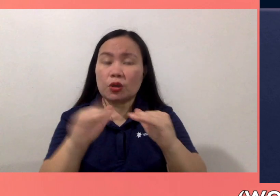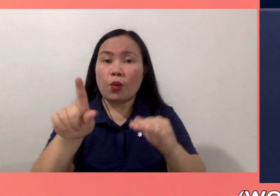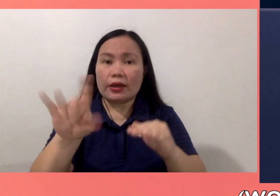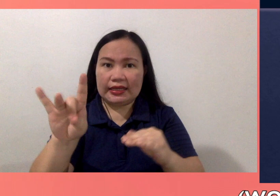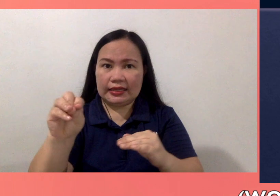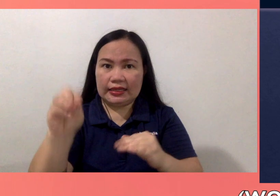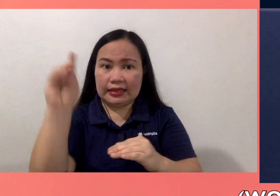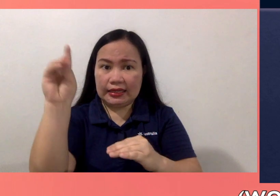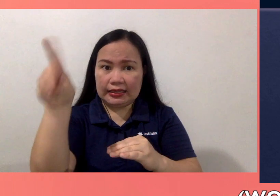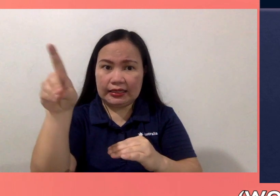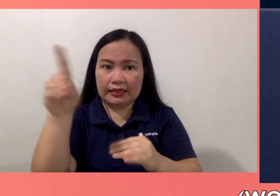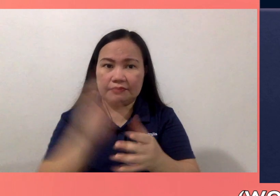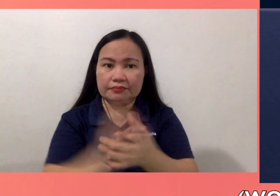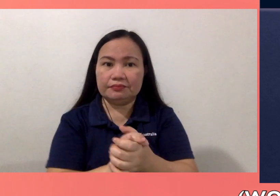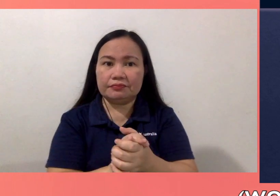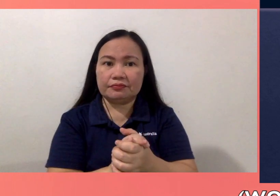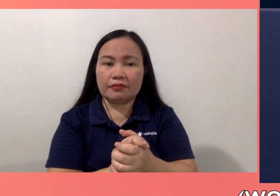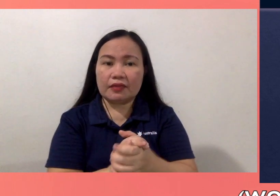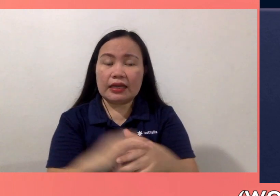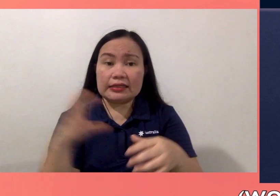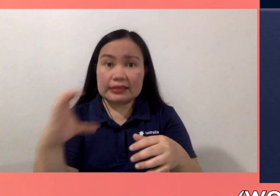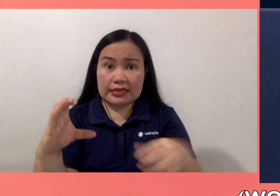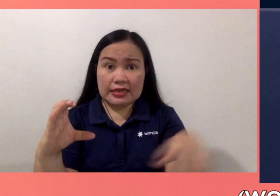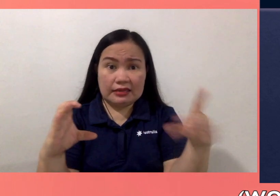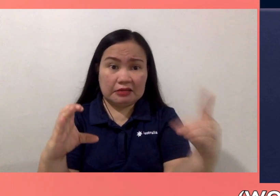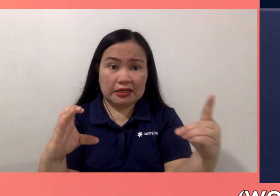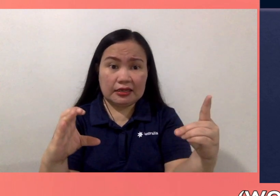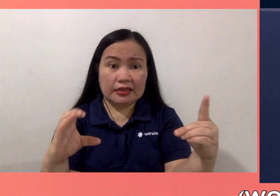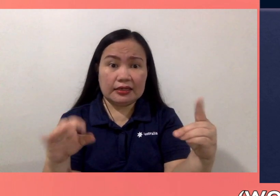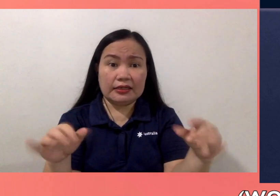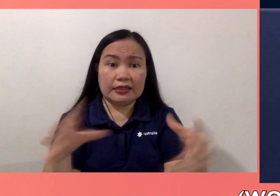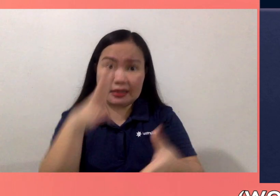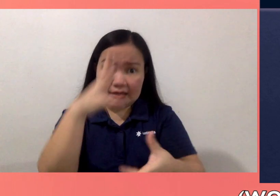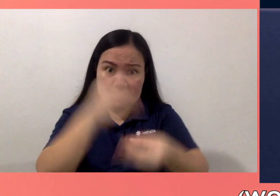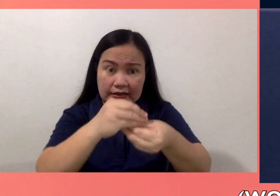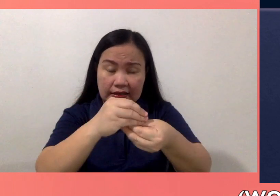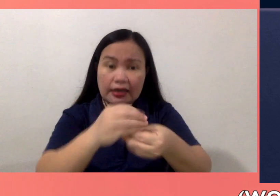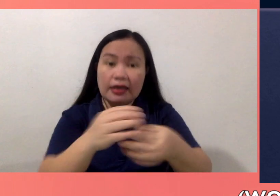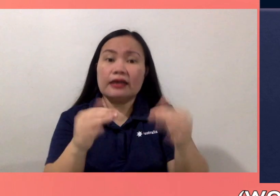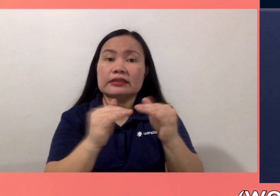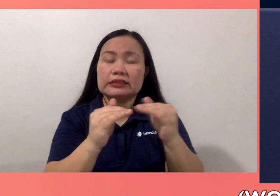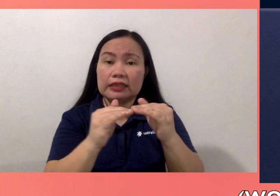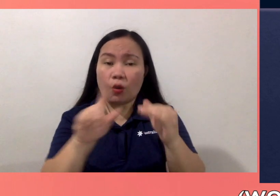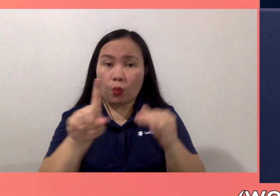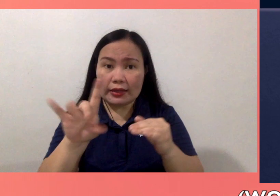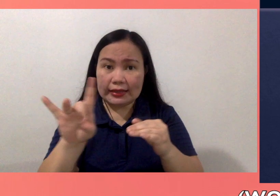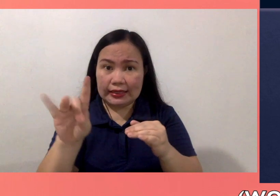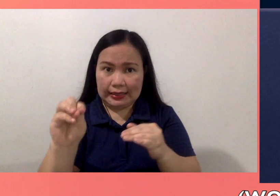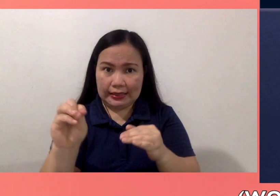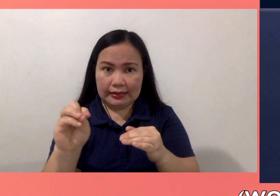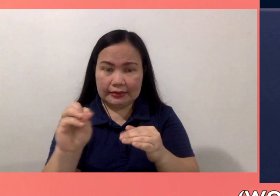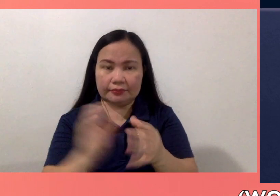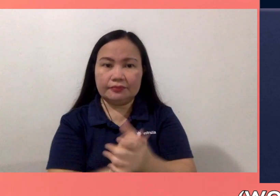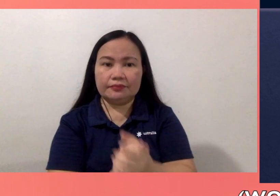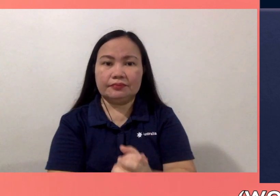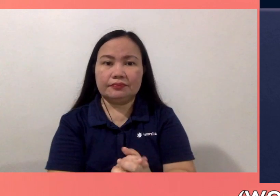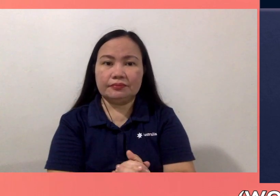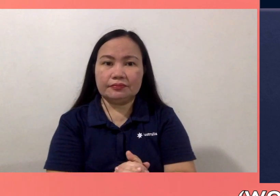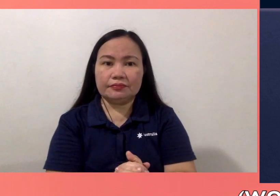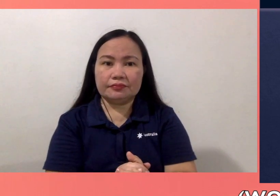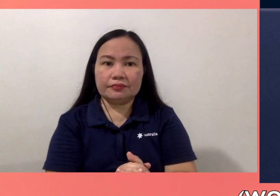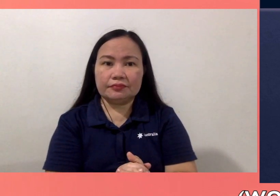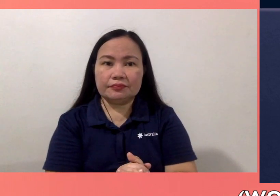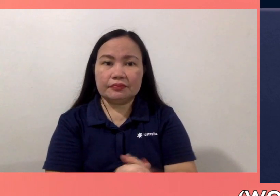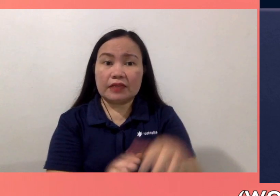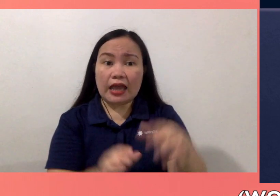180 din. Si angle C saka si angle D, pag in-add natin, ang measure niyan is 180. So,